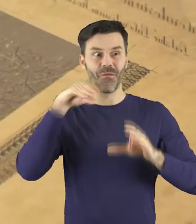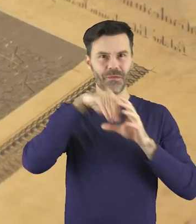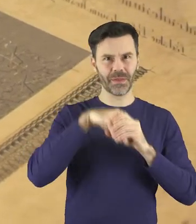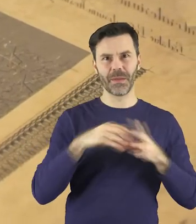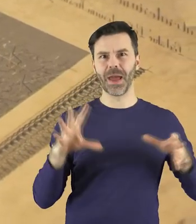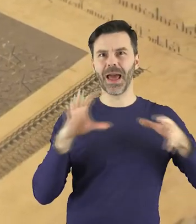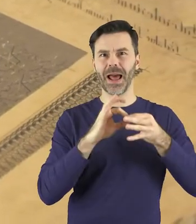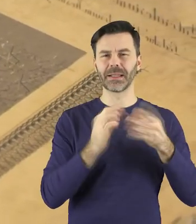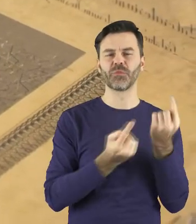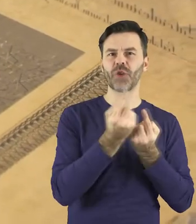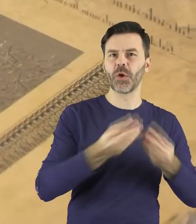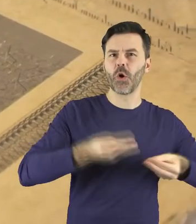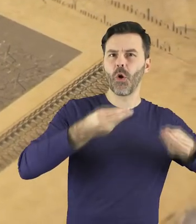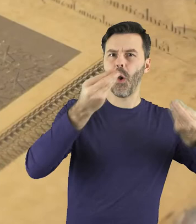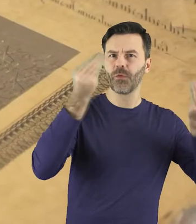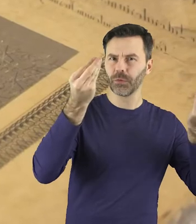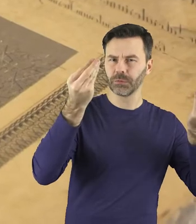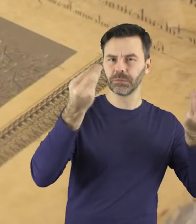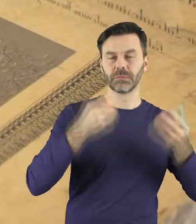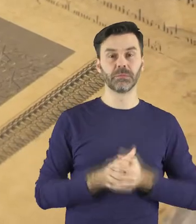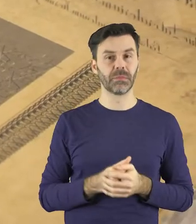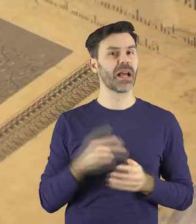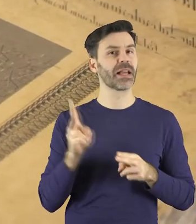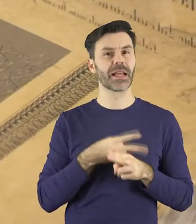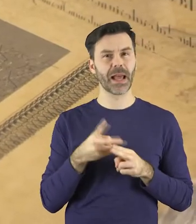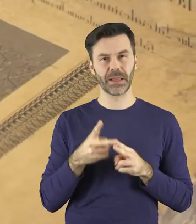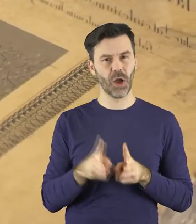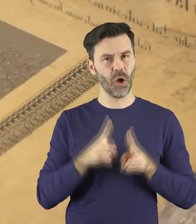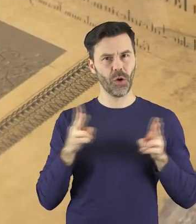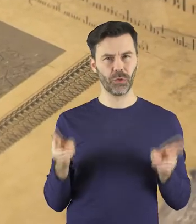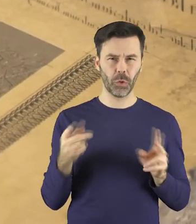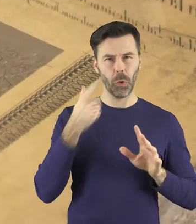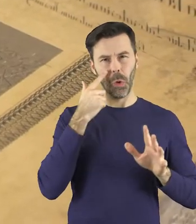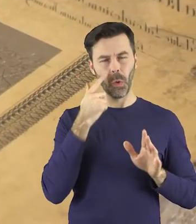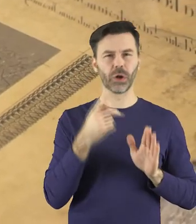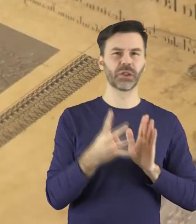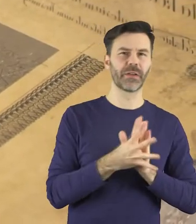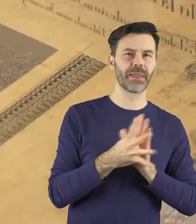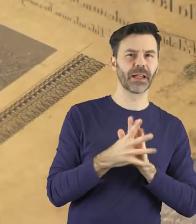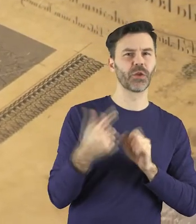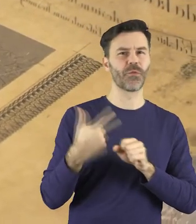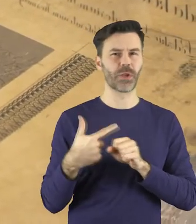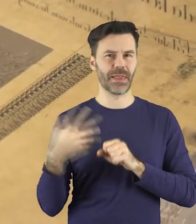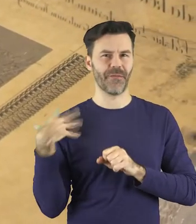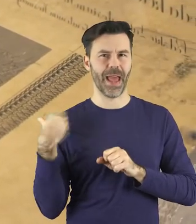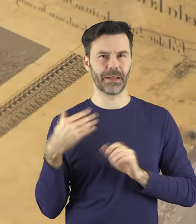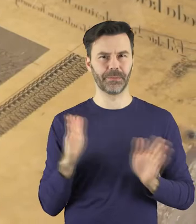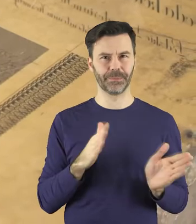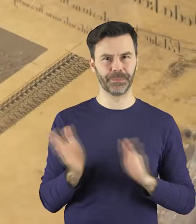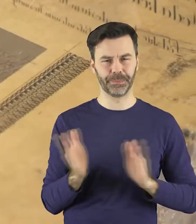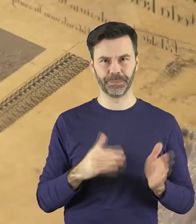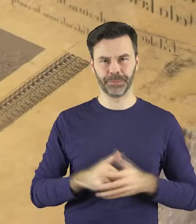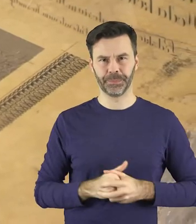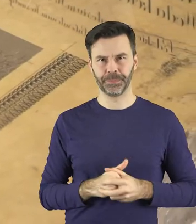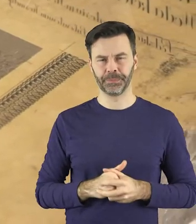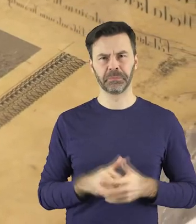przemysłu, szczególnie w tym najaktywniejszym okresie Łodzi przełomu XIX i XX wieku. Ten